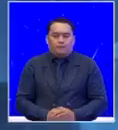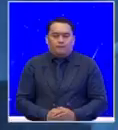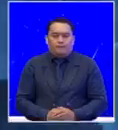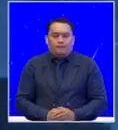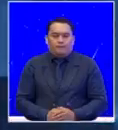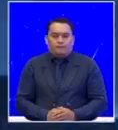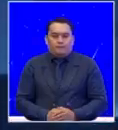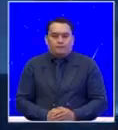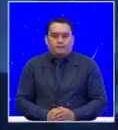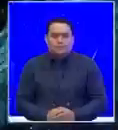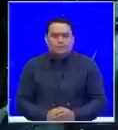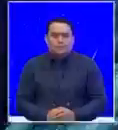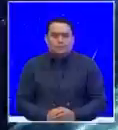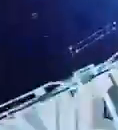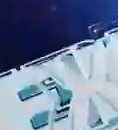ЖИТСУ.